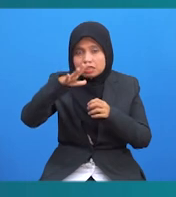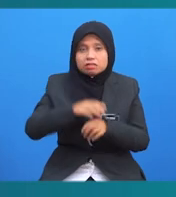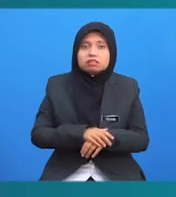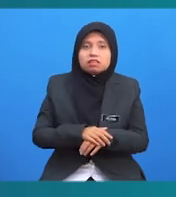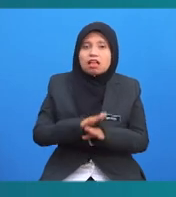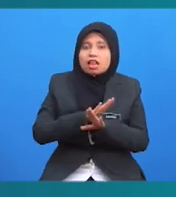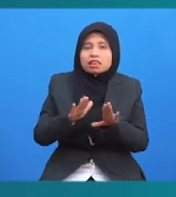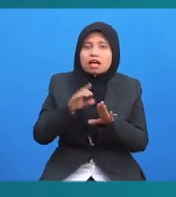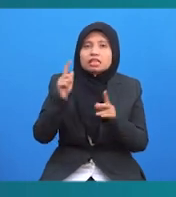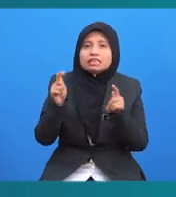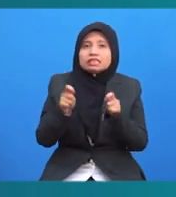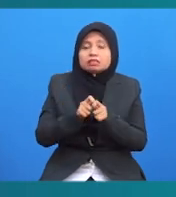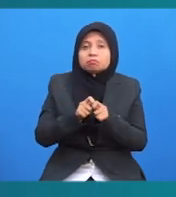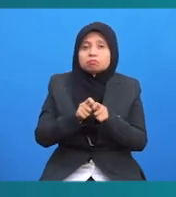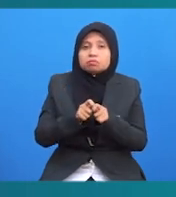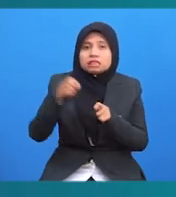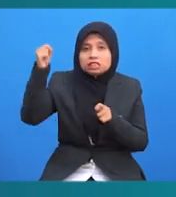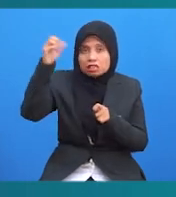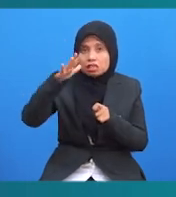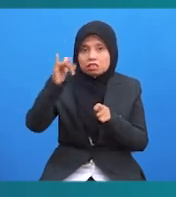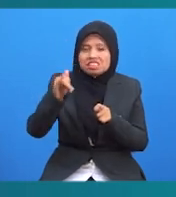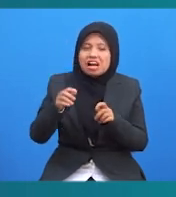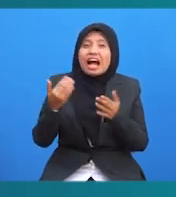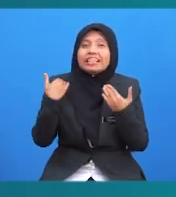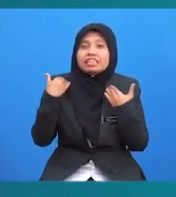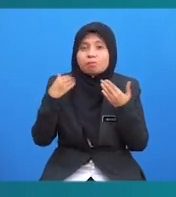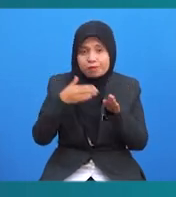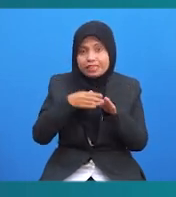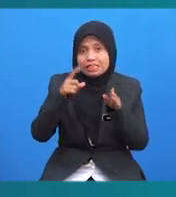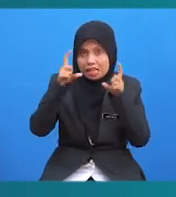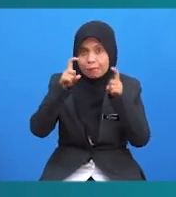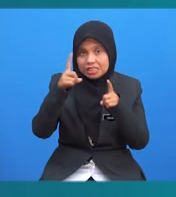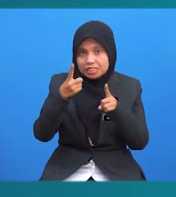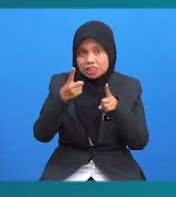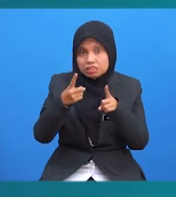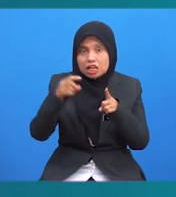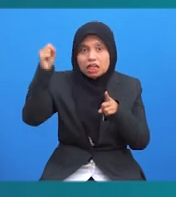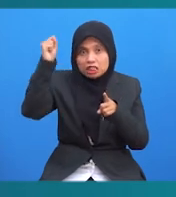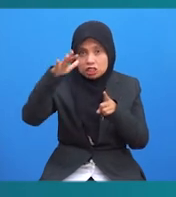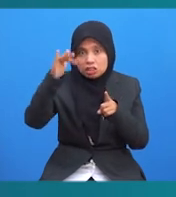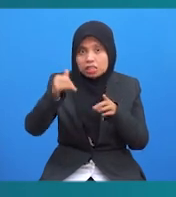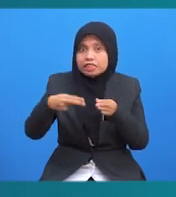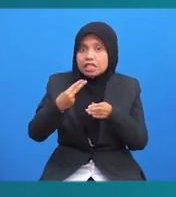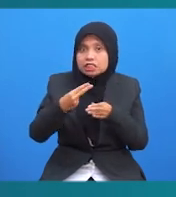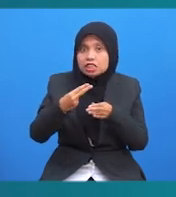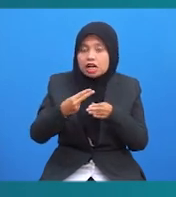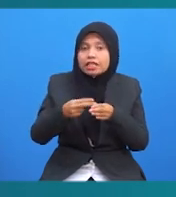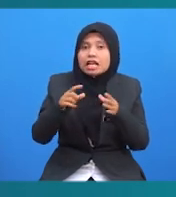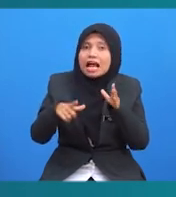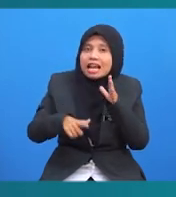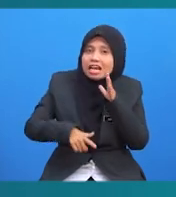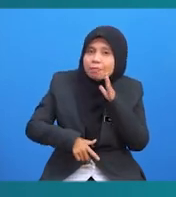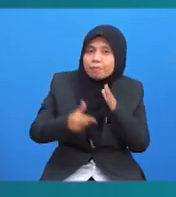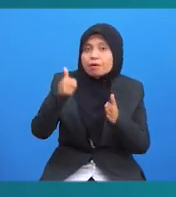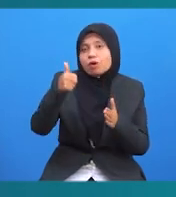Tidak seperti cahaya yang dihasilkan oleh flash yang ada pada kamera, cahaya yang dihasilkan oleh speedlight lebih kuat